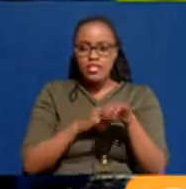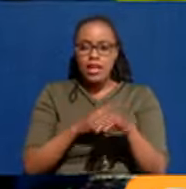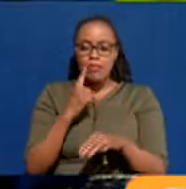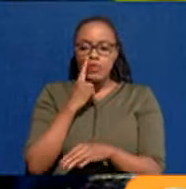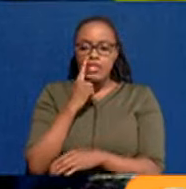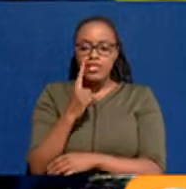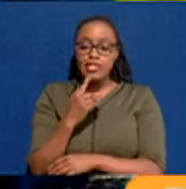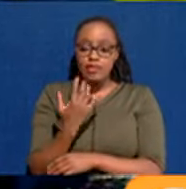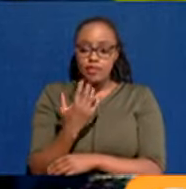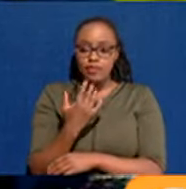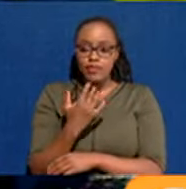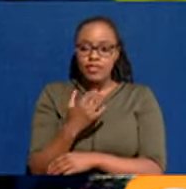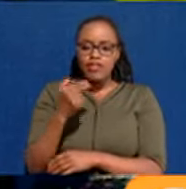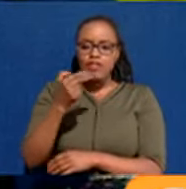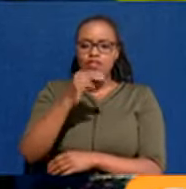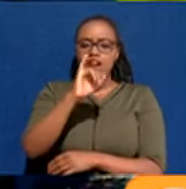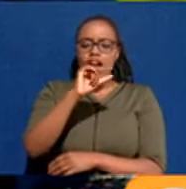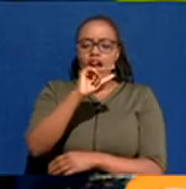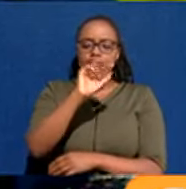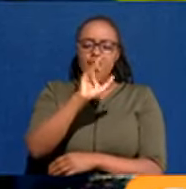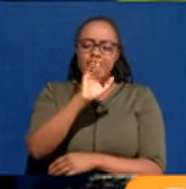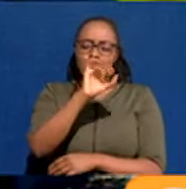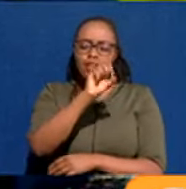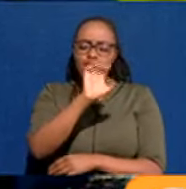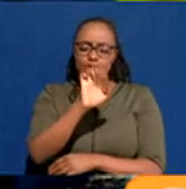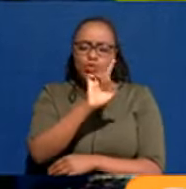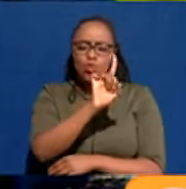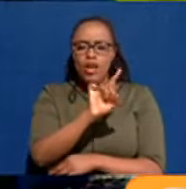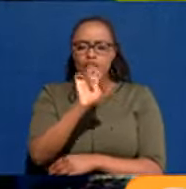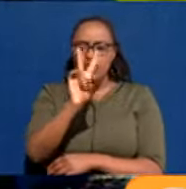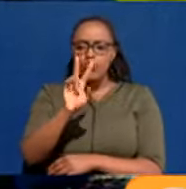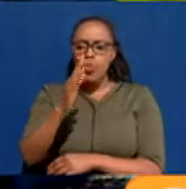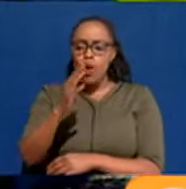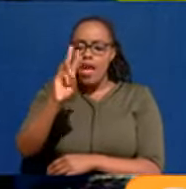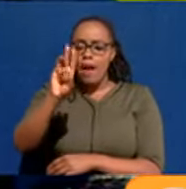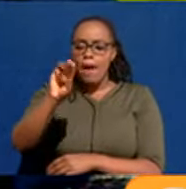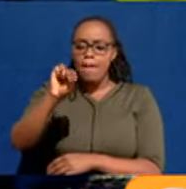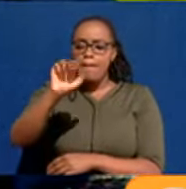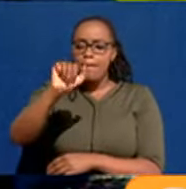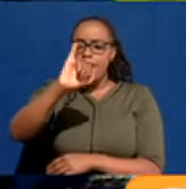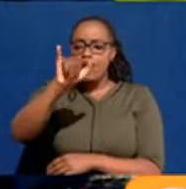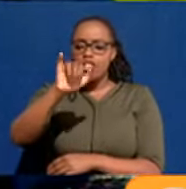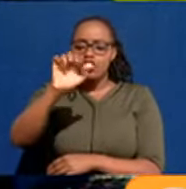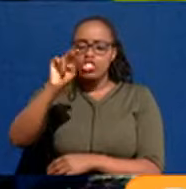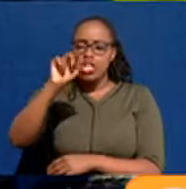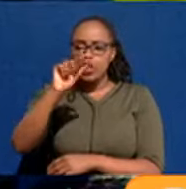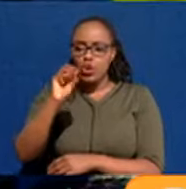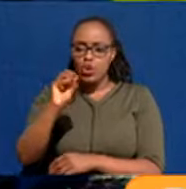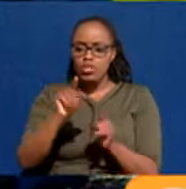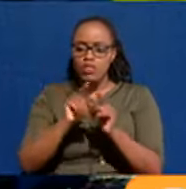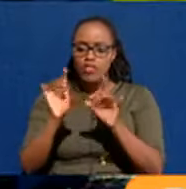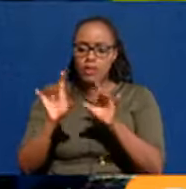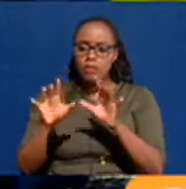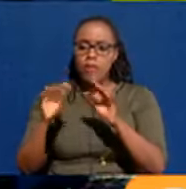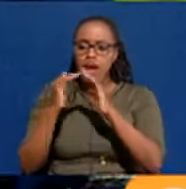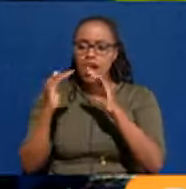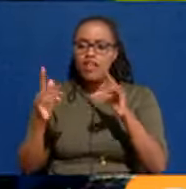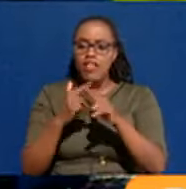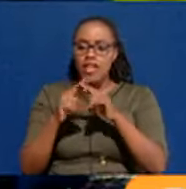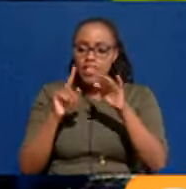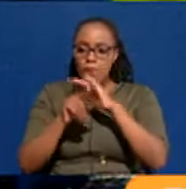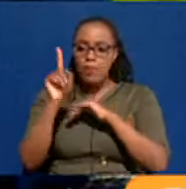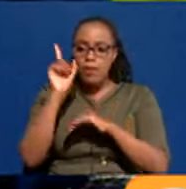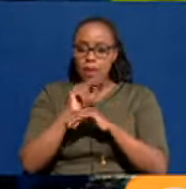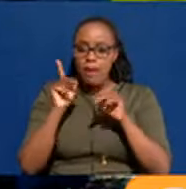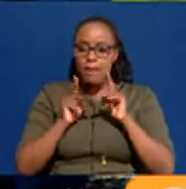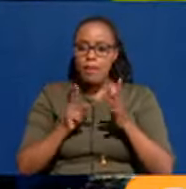kama high-rise 1 na 2, kule majengo. Walto watu majengo slum, waka wajengeizo manyumba, waka ingia,